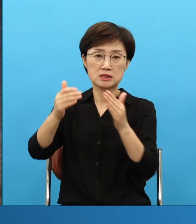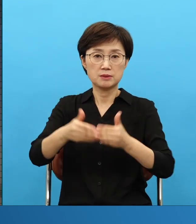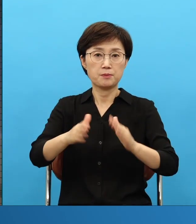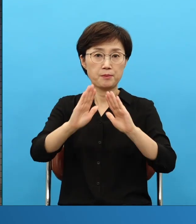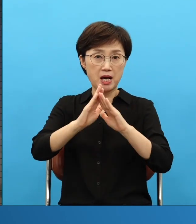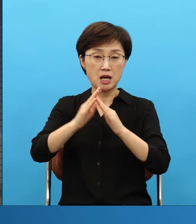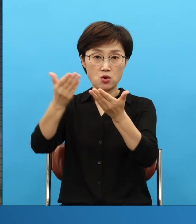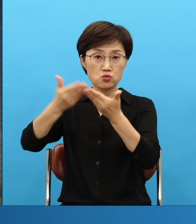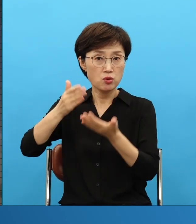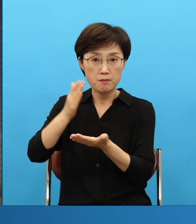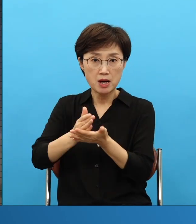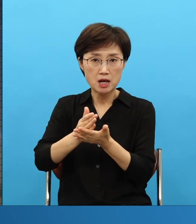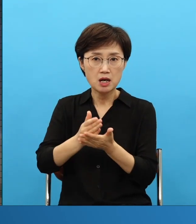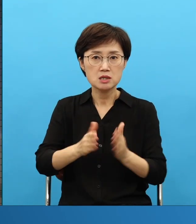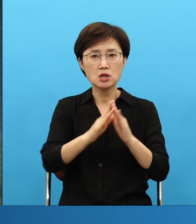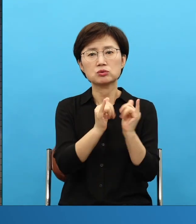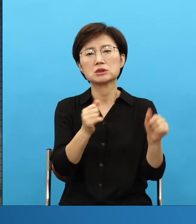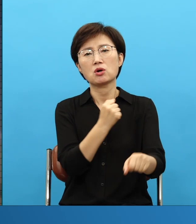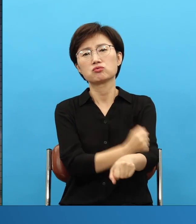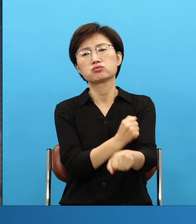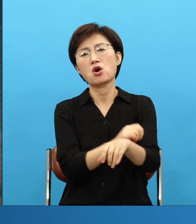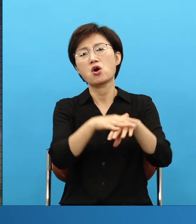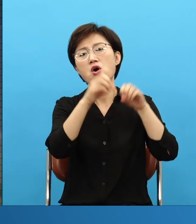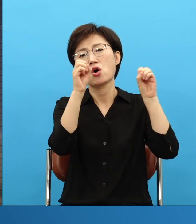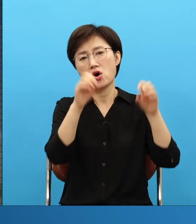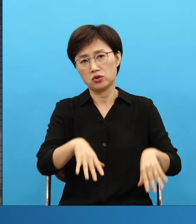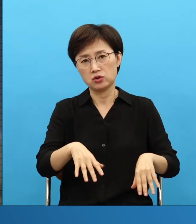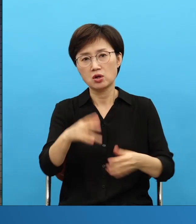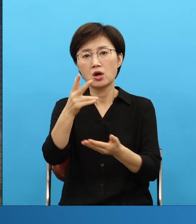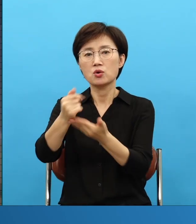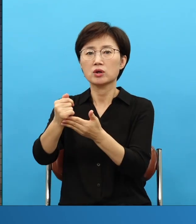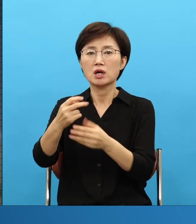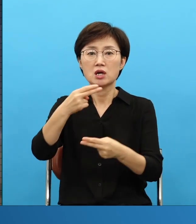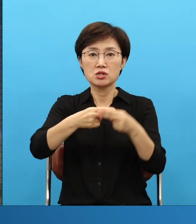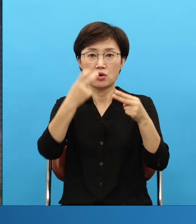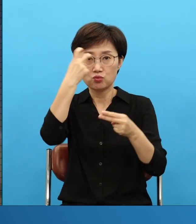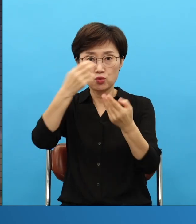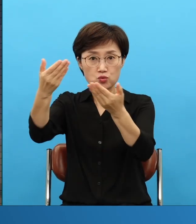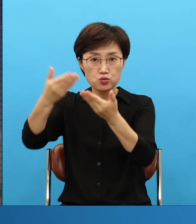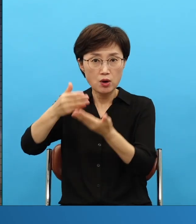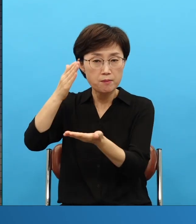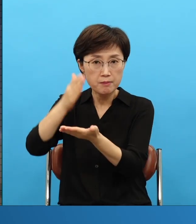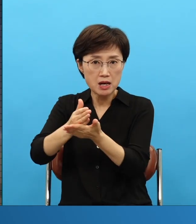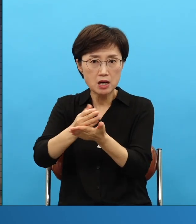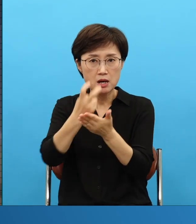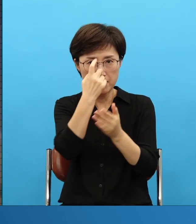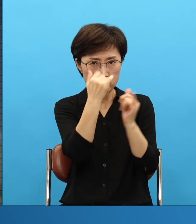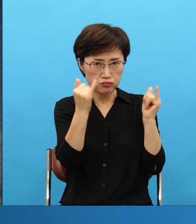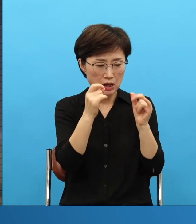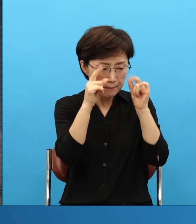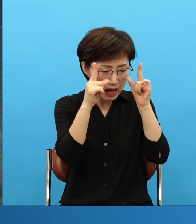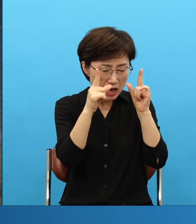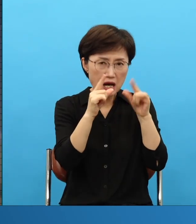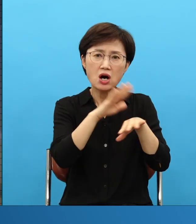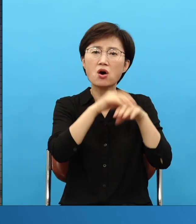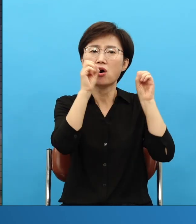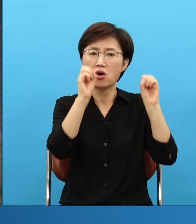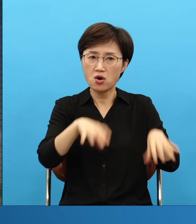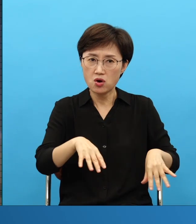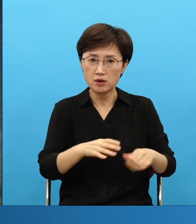세우지 아니하시면 세우는 자의 수고가 헛되며 여호와께서 성을 지키지 아니하시면 파수꾼의 깨어